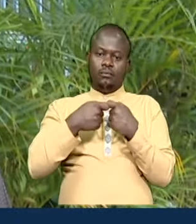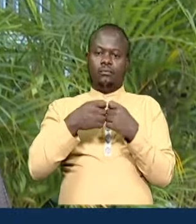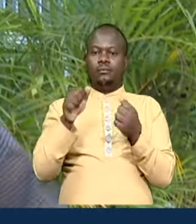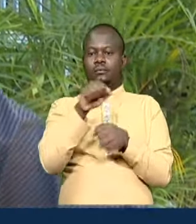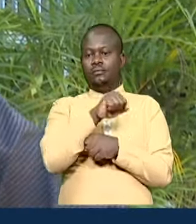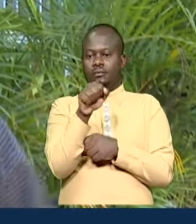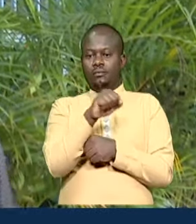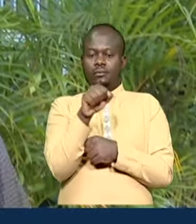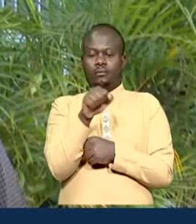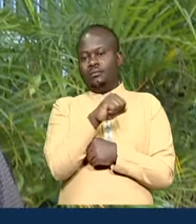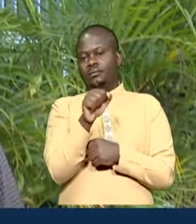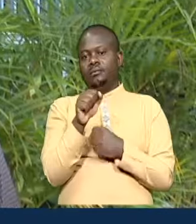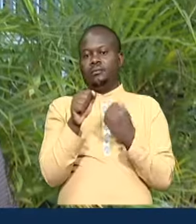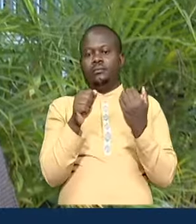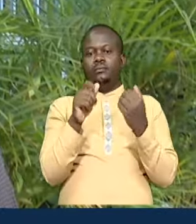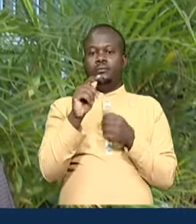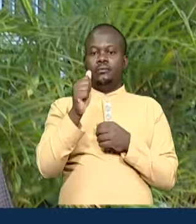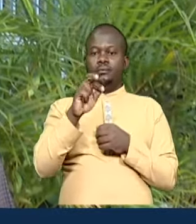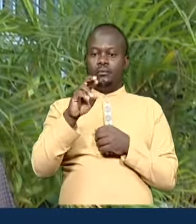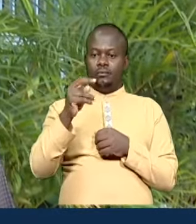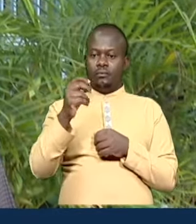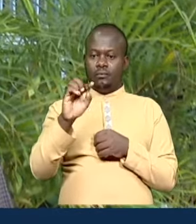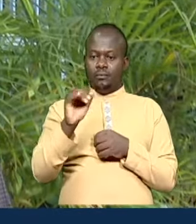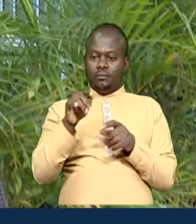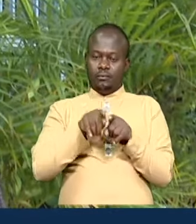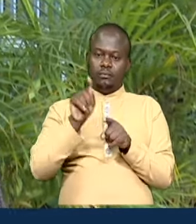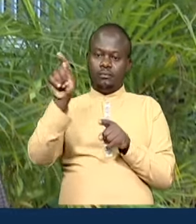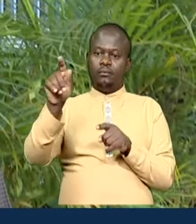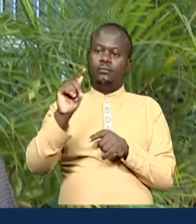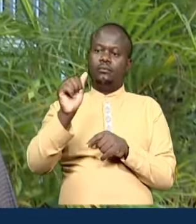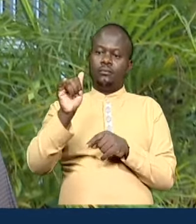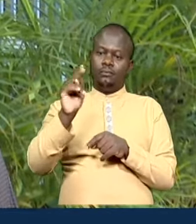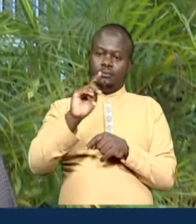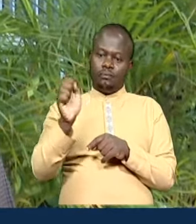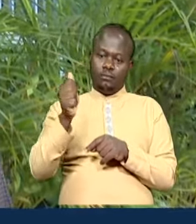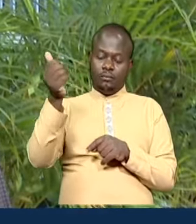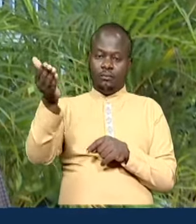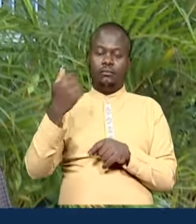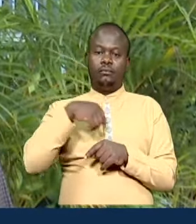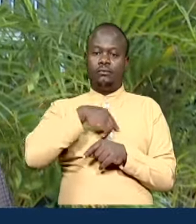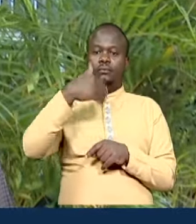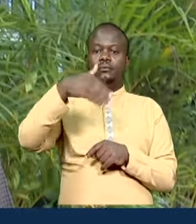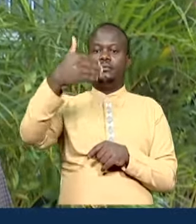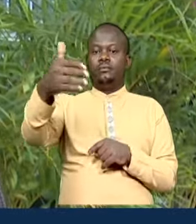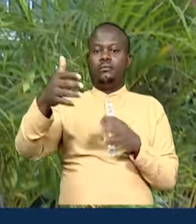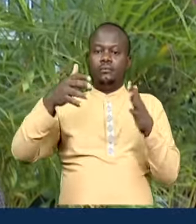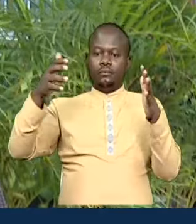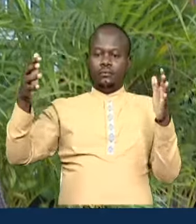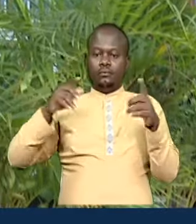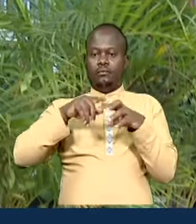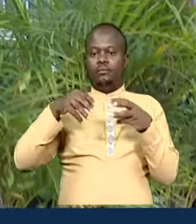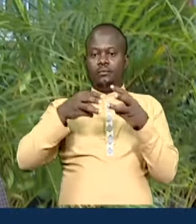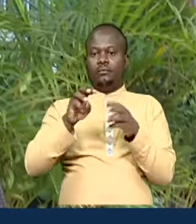y'imodoka, ngira ngo nakarongira hari nakayonzira hari, tukaba tugenda twagura bitewe n'uko